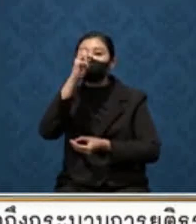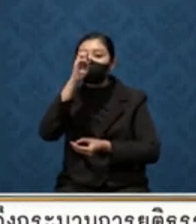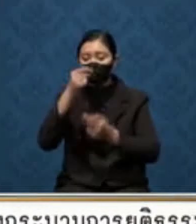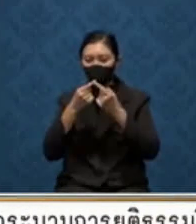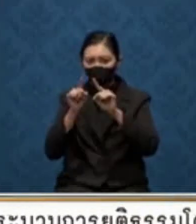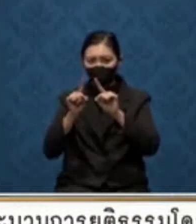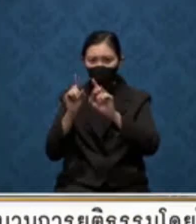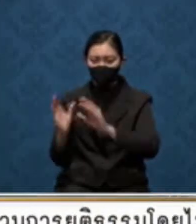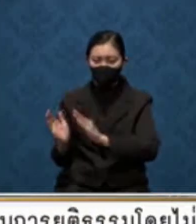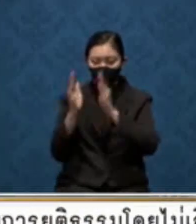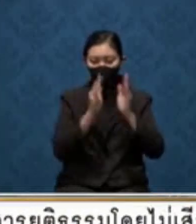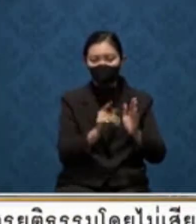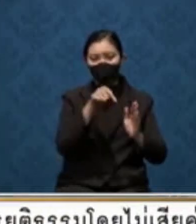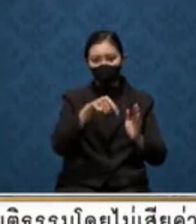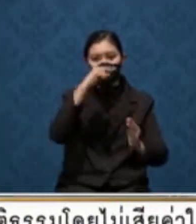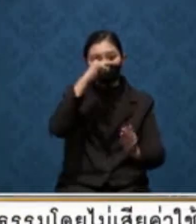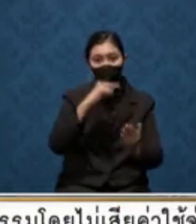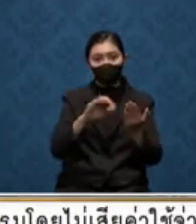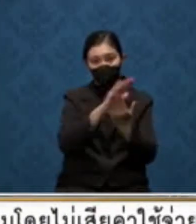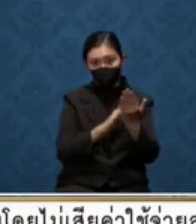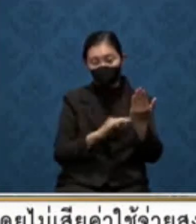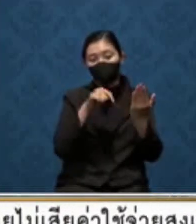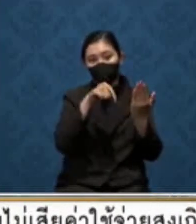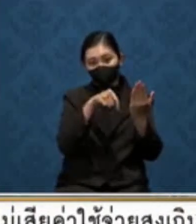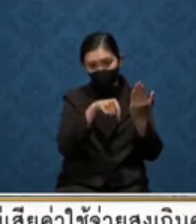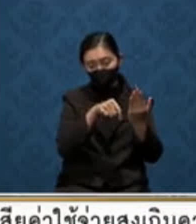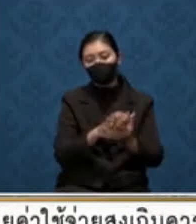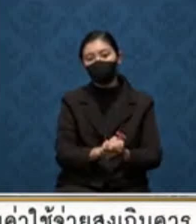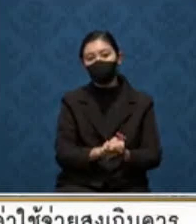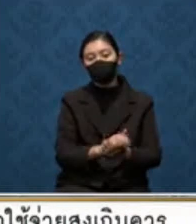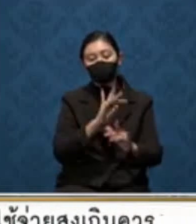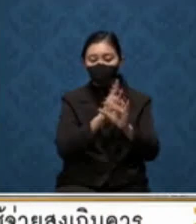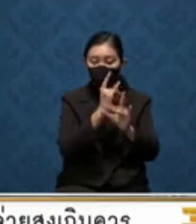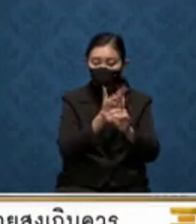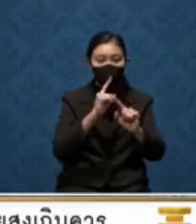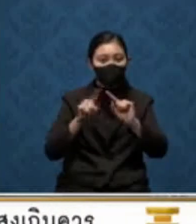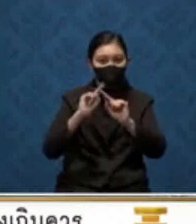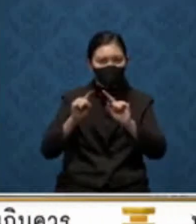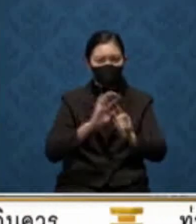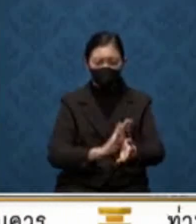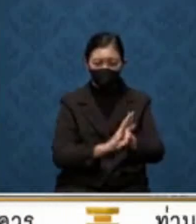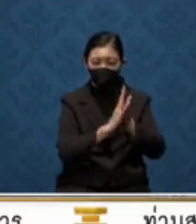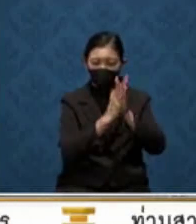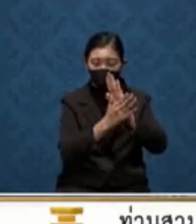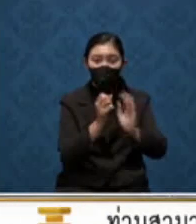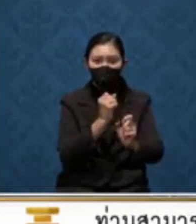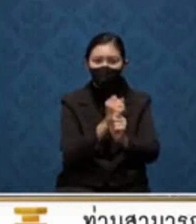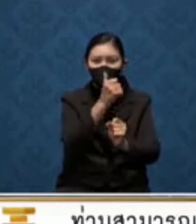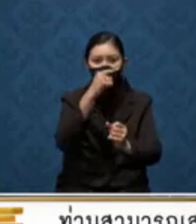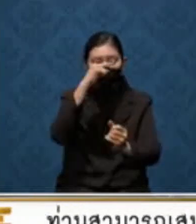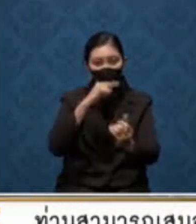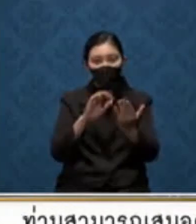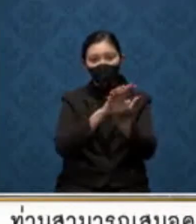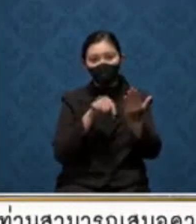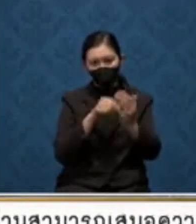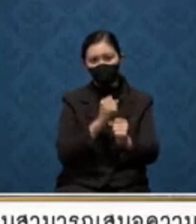-40ีตงแต่เขื ขาย เล่าไทยตั้แต่ emergence สมัยที่ผมยเด็ Rightsอัี้คืโครงสุดท้ายของเขาทจะทำใหเขามีคว